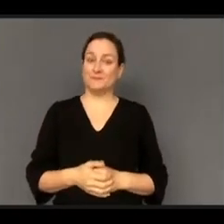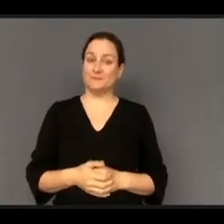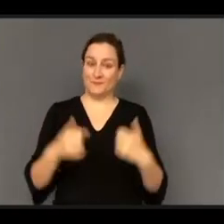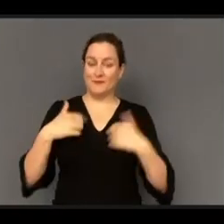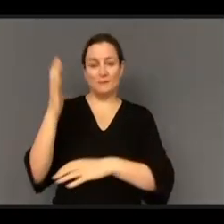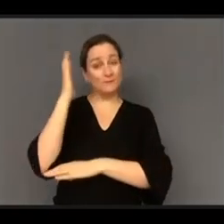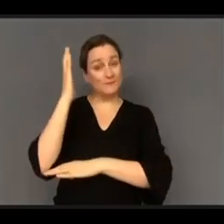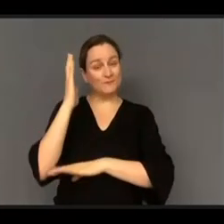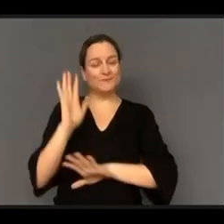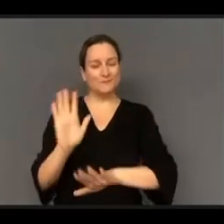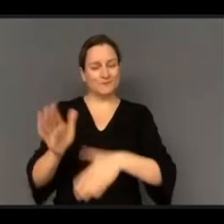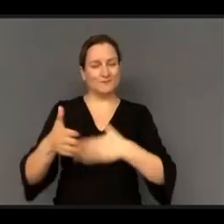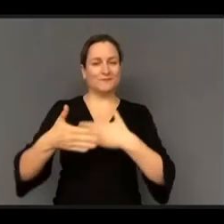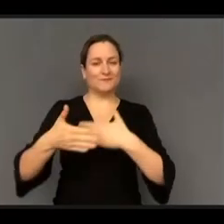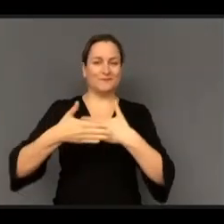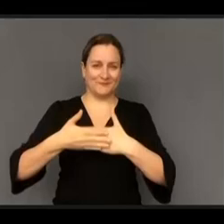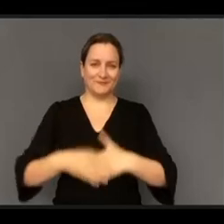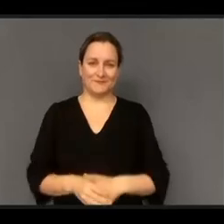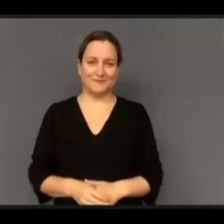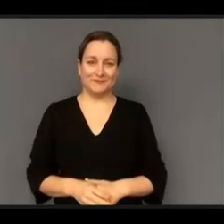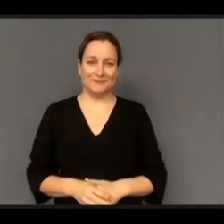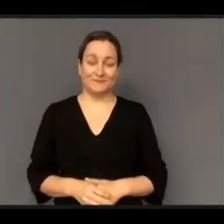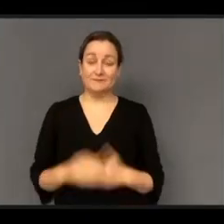Thank you very much, Excellency.